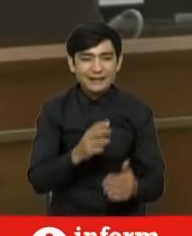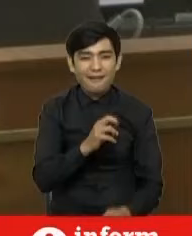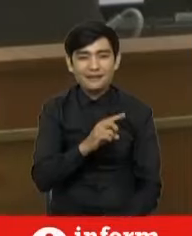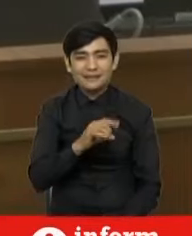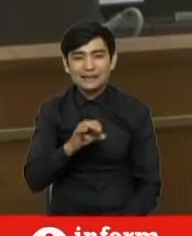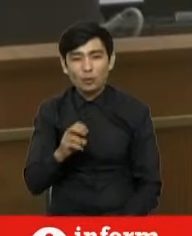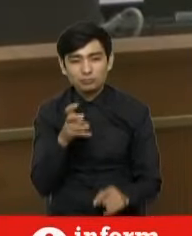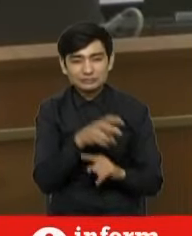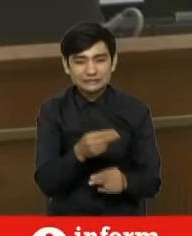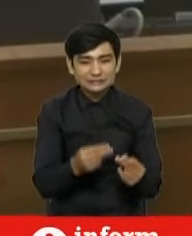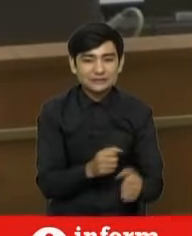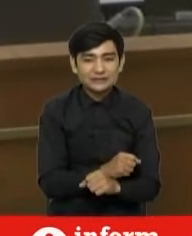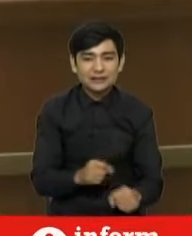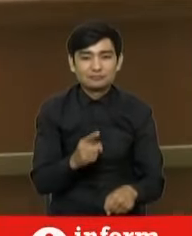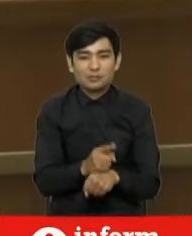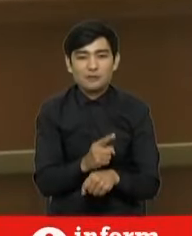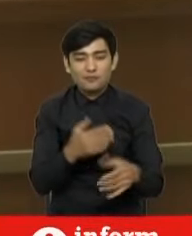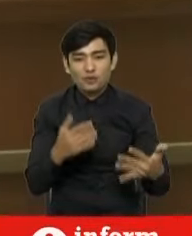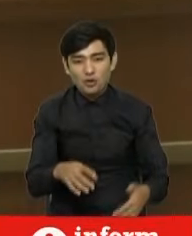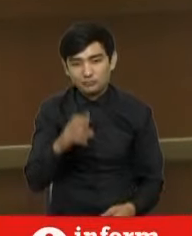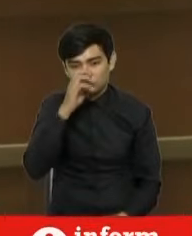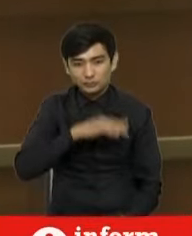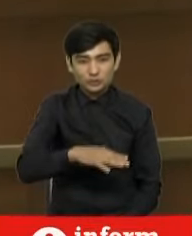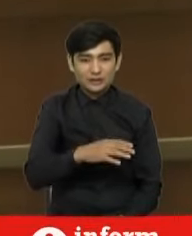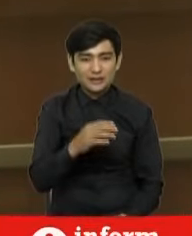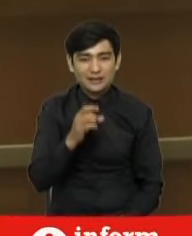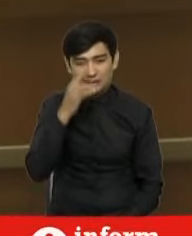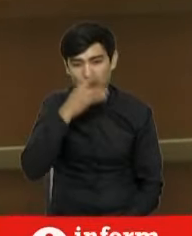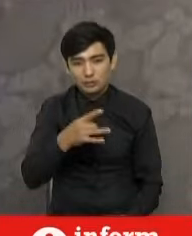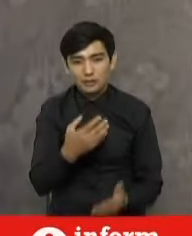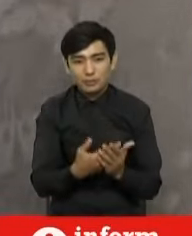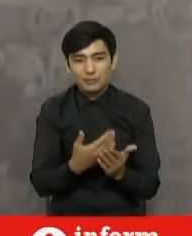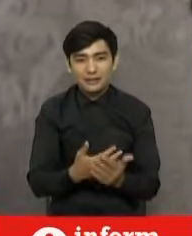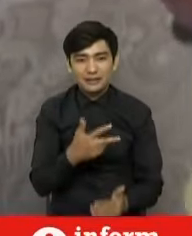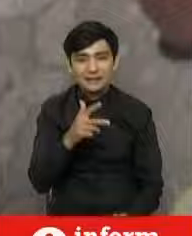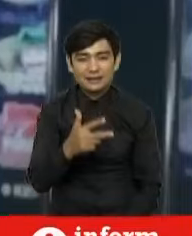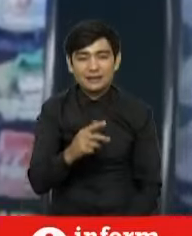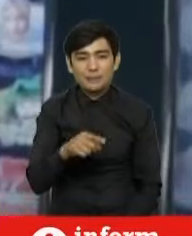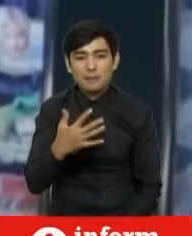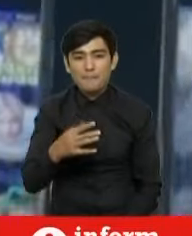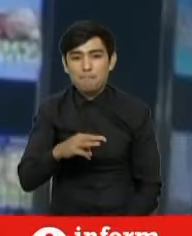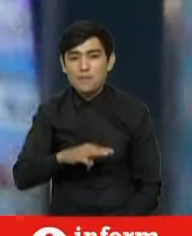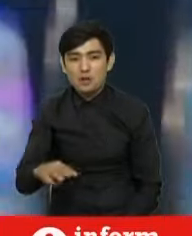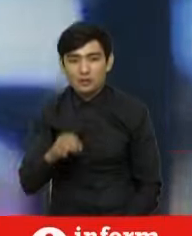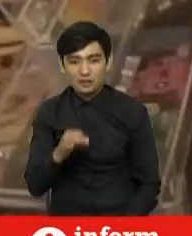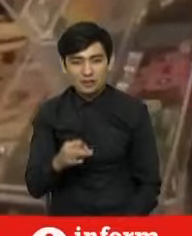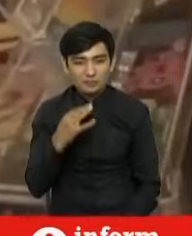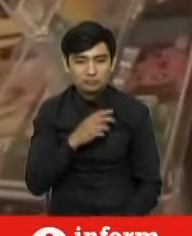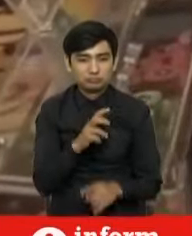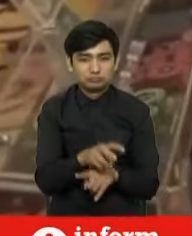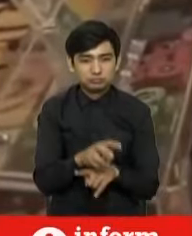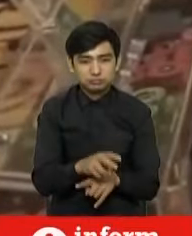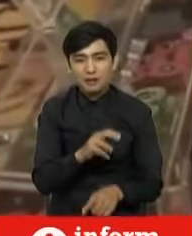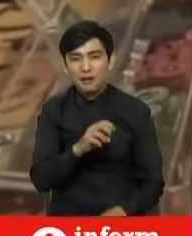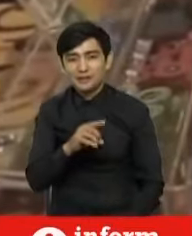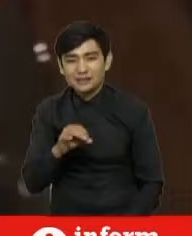мнению разработчиков документа, граждане из списка, а их в республике насчитывается примерно 3,5 миллиона, являются потенциальными клиентами казино